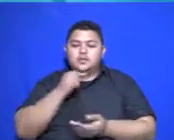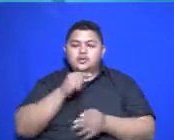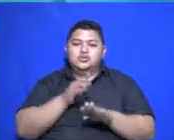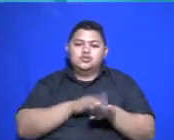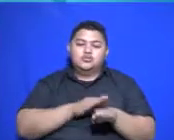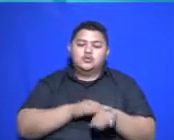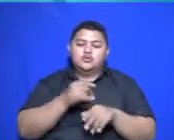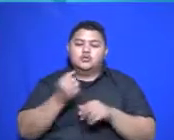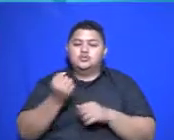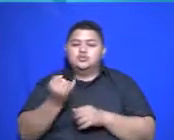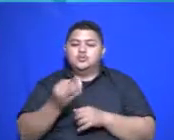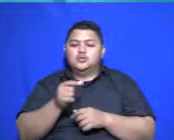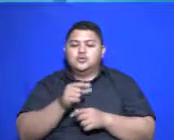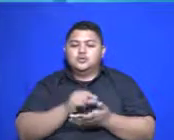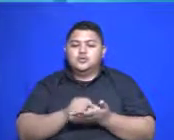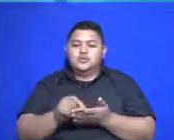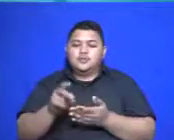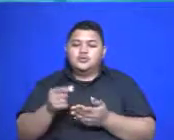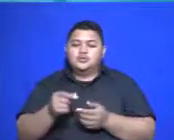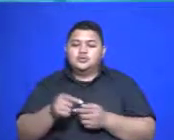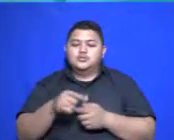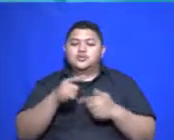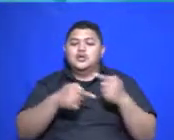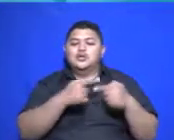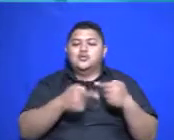bagaimana? Begitu. Terima